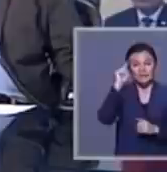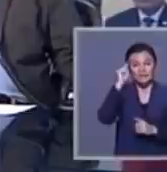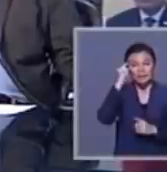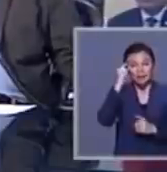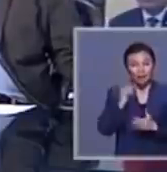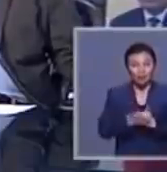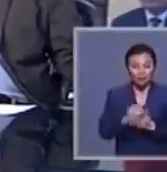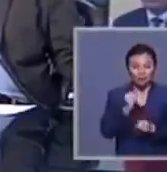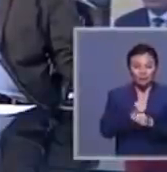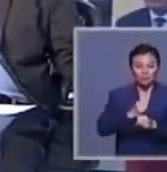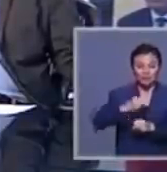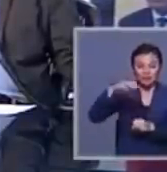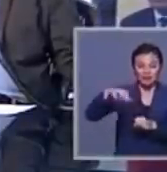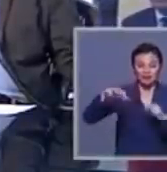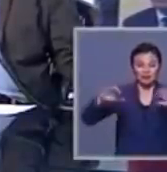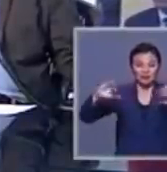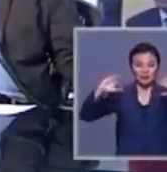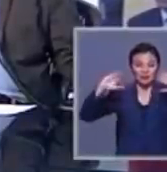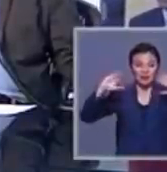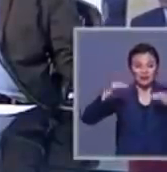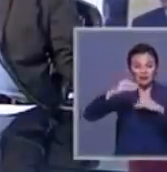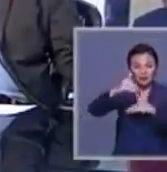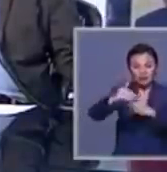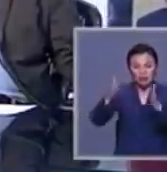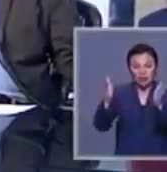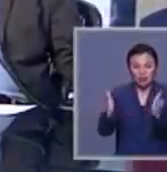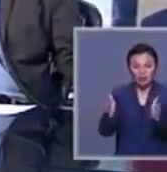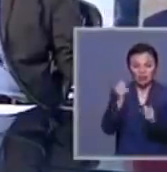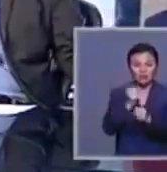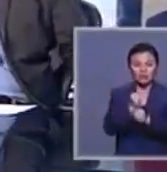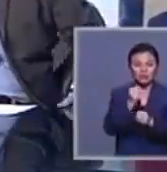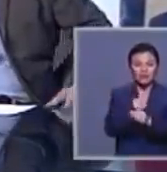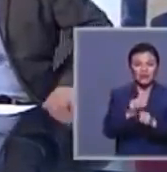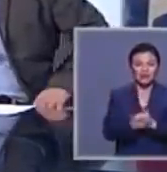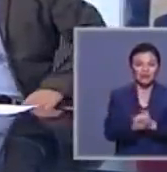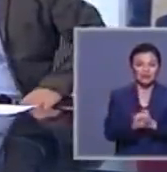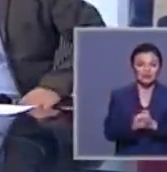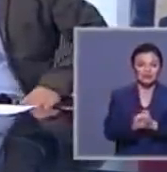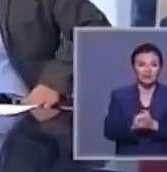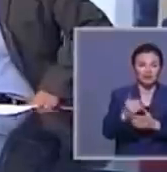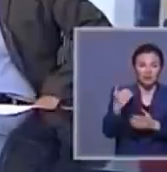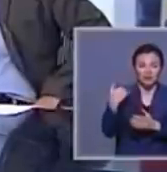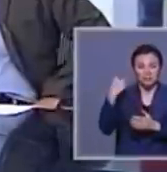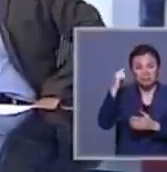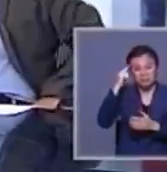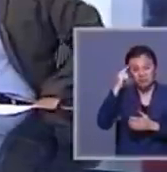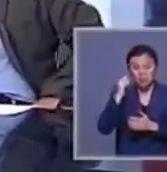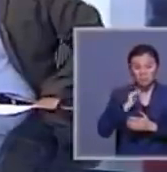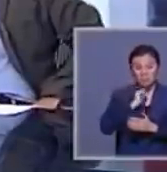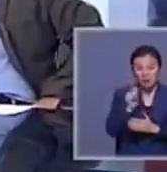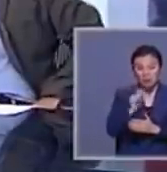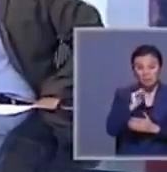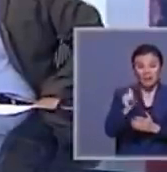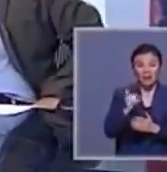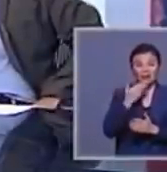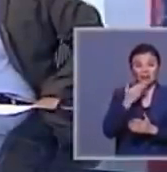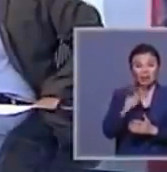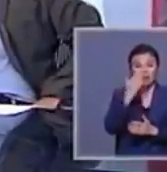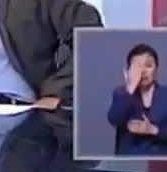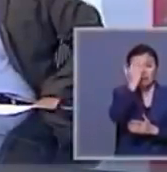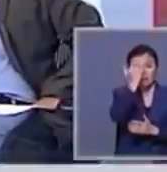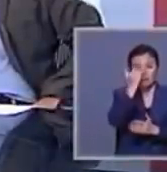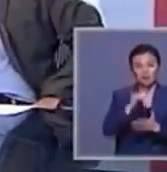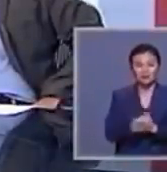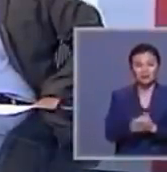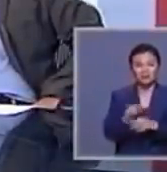ว่าทำเนียบรัฐบาลที่ห้องทำงานของนายกรัฐมนตรีนี่หัวกระไดแห้งหรือเปล่าไม่รู้นะเพราะวันนี้ล่าสุดเนี่ยประกาศ